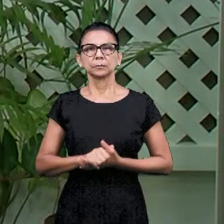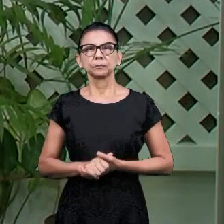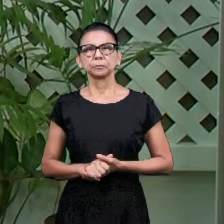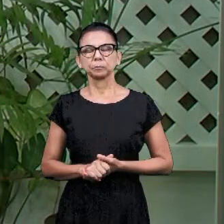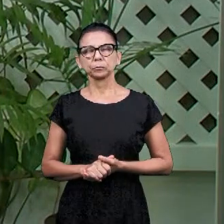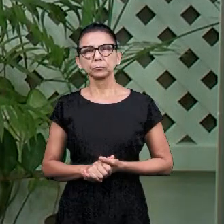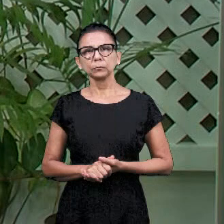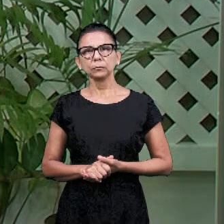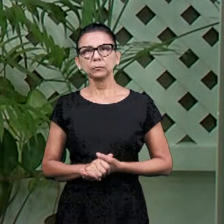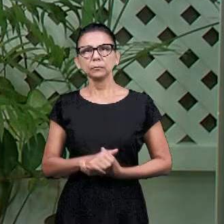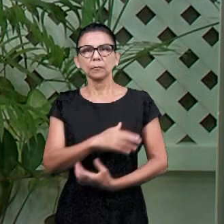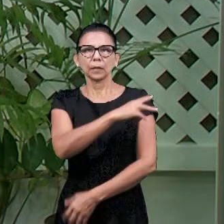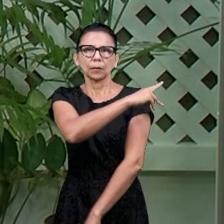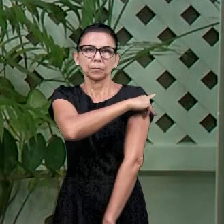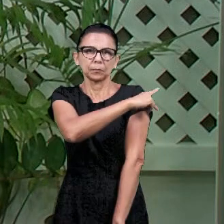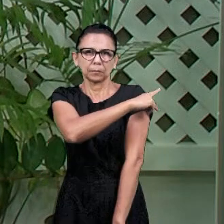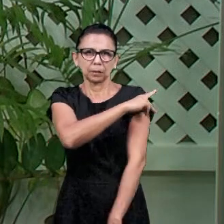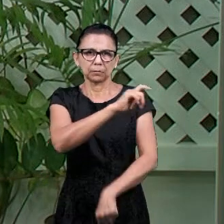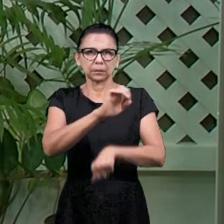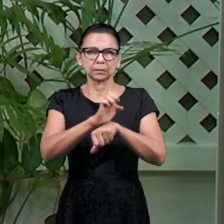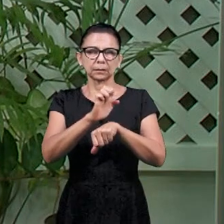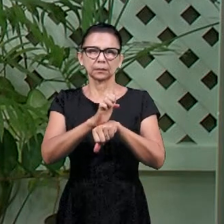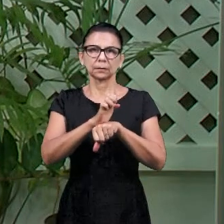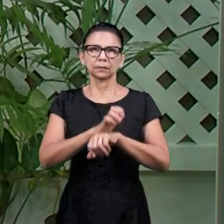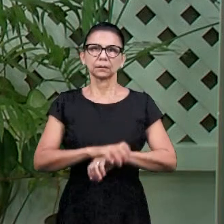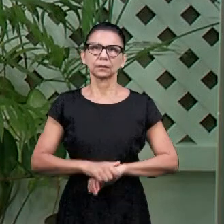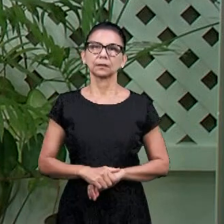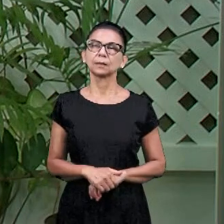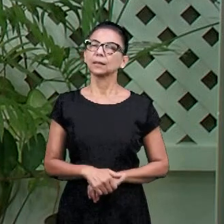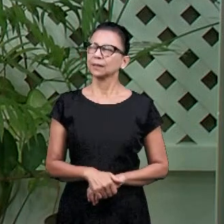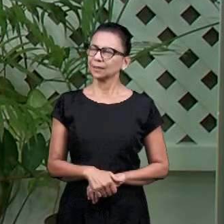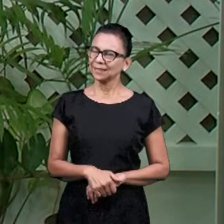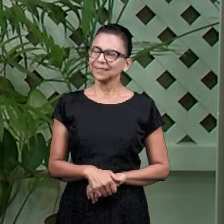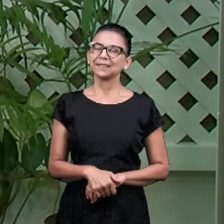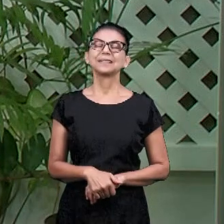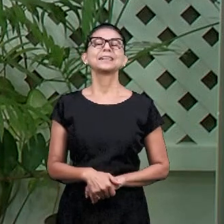Flavio, notre frère au Piauí aussi.